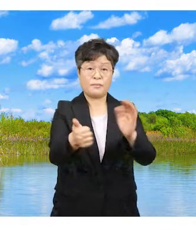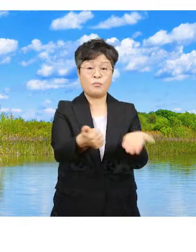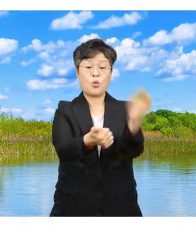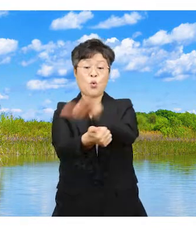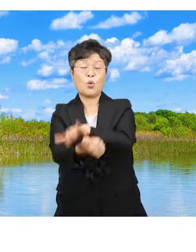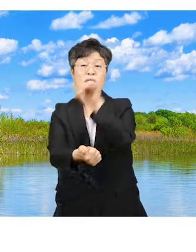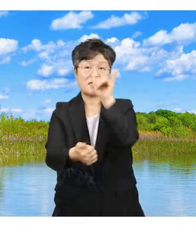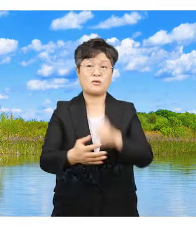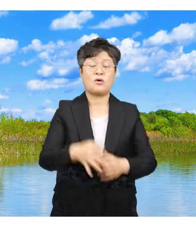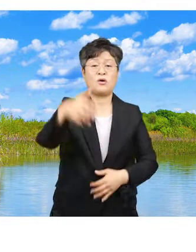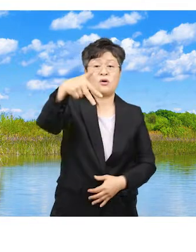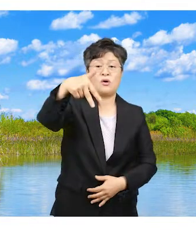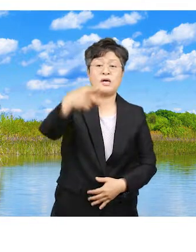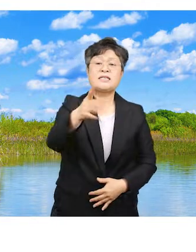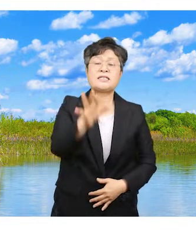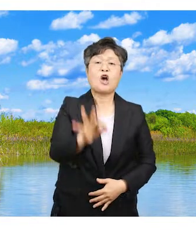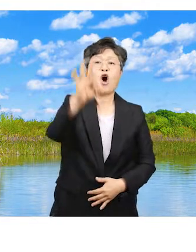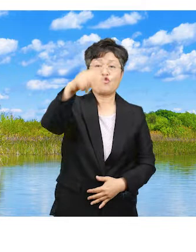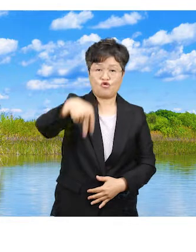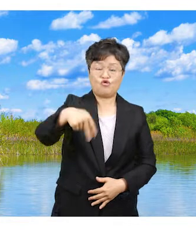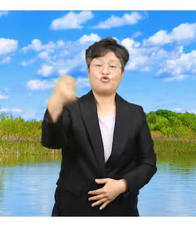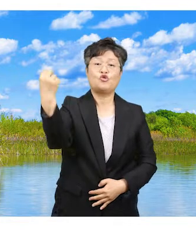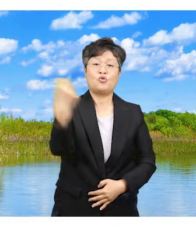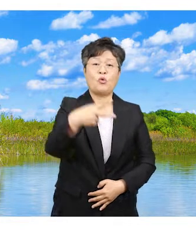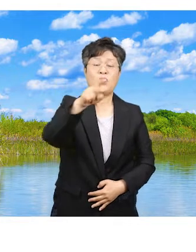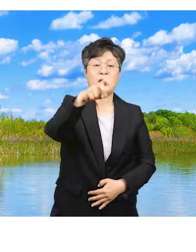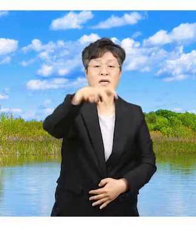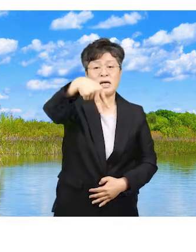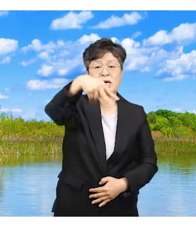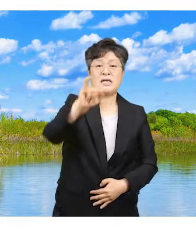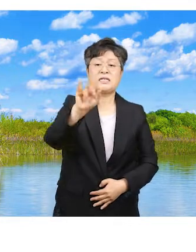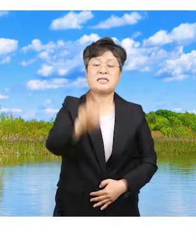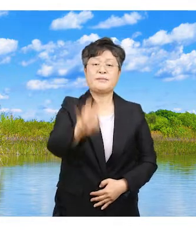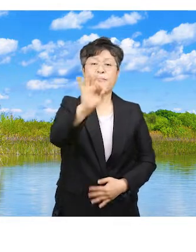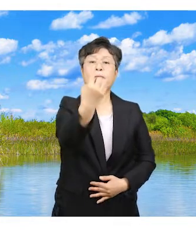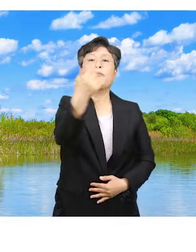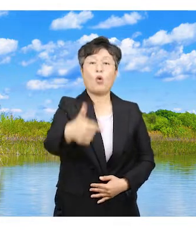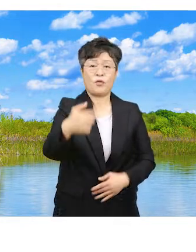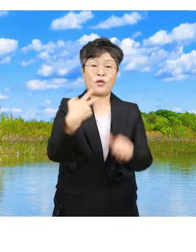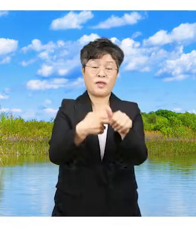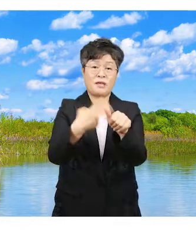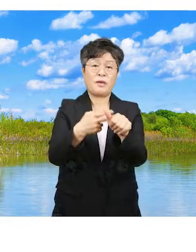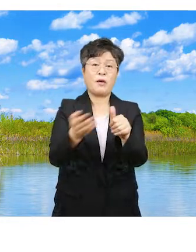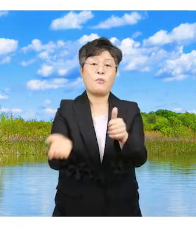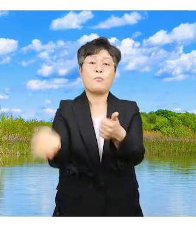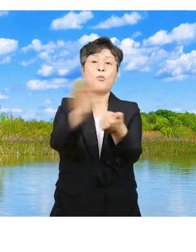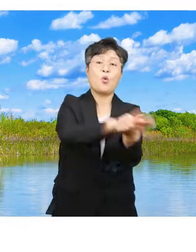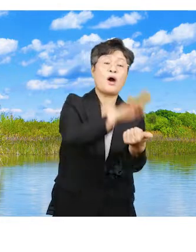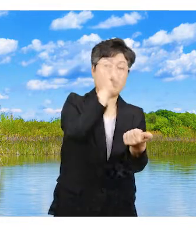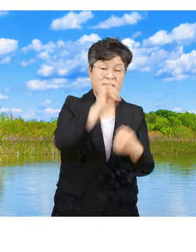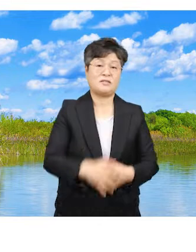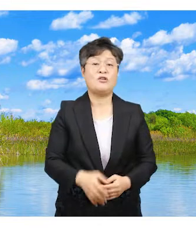있습니다. 바로 정유 선생님과 심원 선생님의 묘소가 함께 있는 것이죠. 수원천도 여러